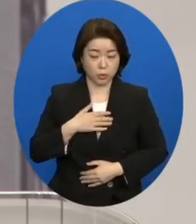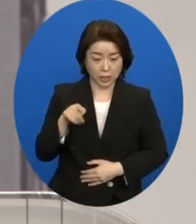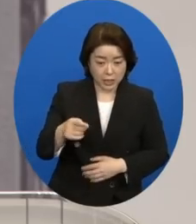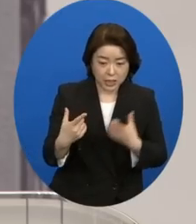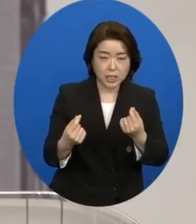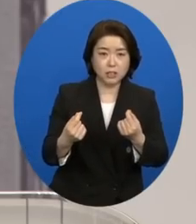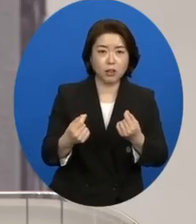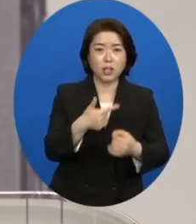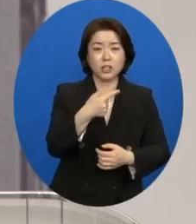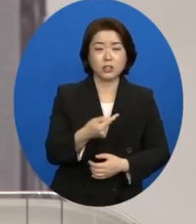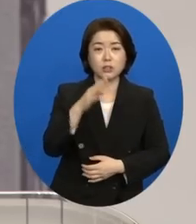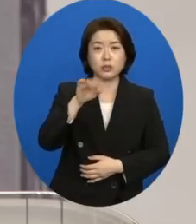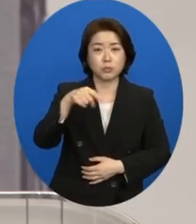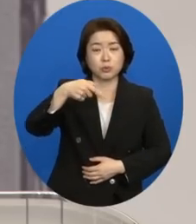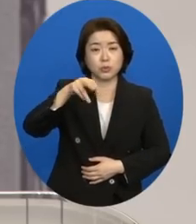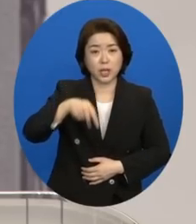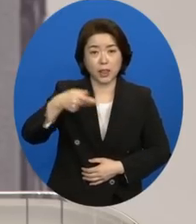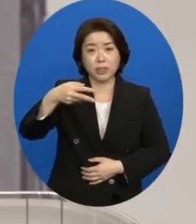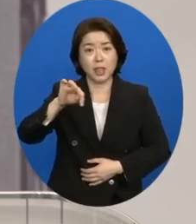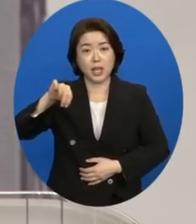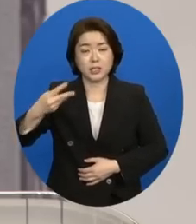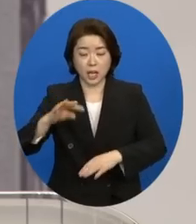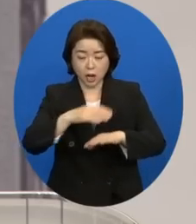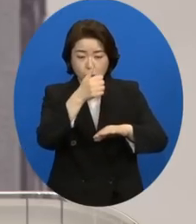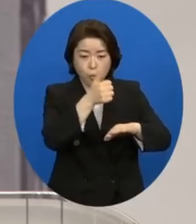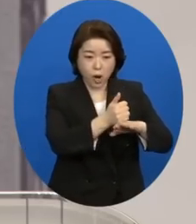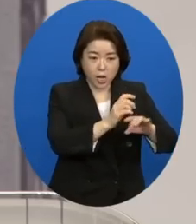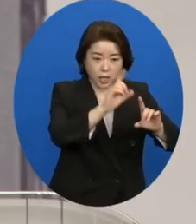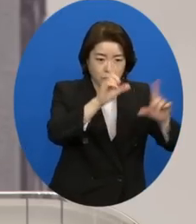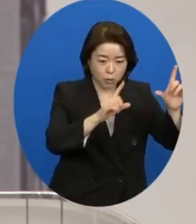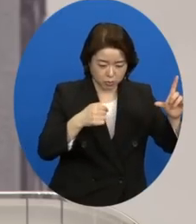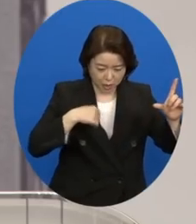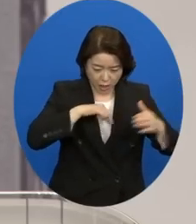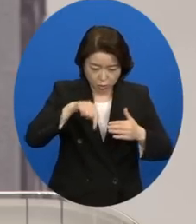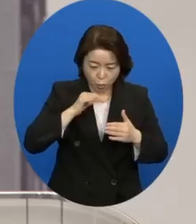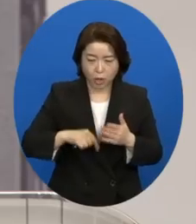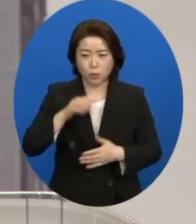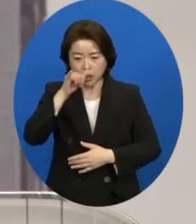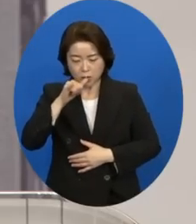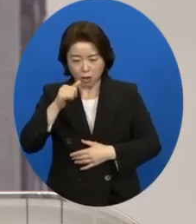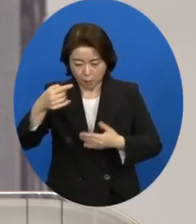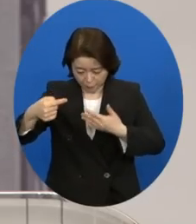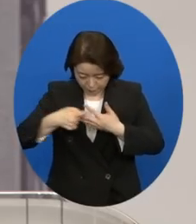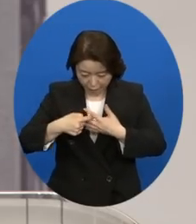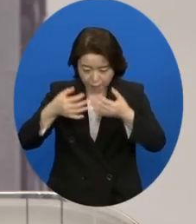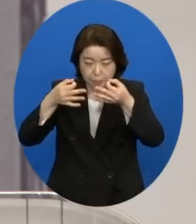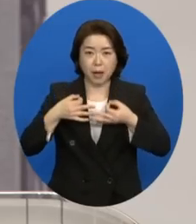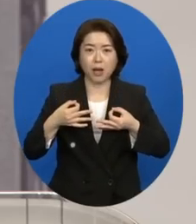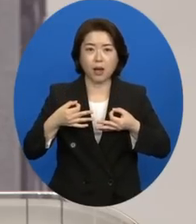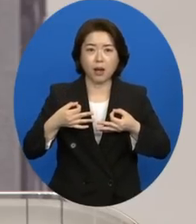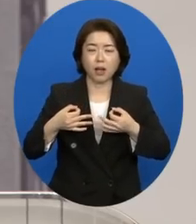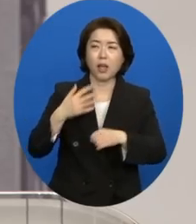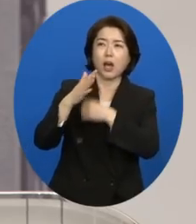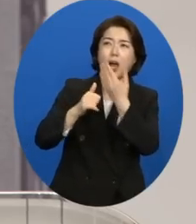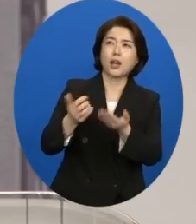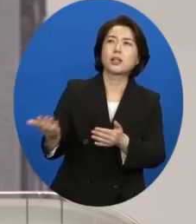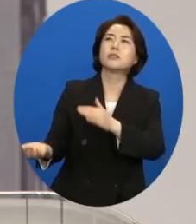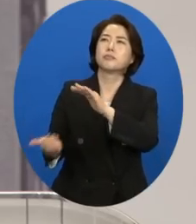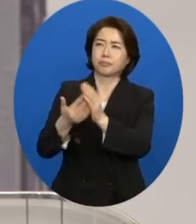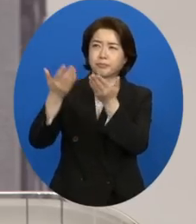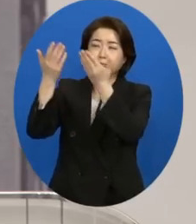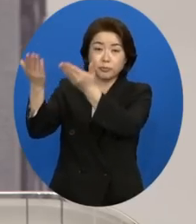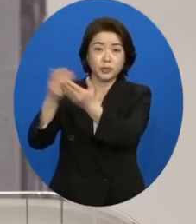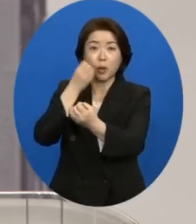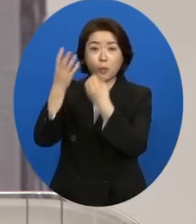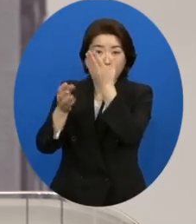느브갓네살 왕의 모습이 제 안에 있음을 보았습니다 하나님 하셨습니다고 고백을 하는데요